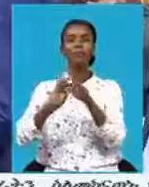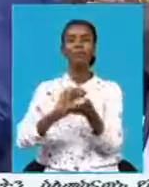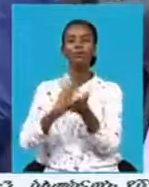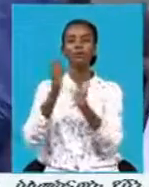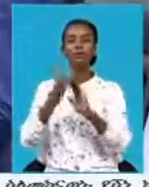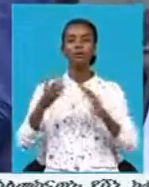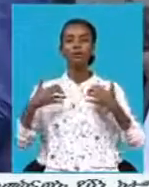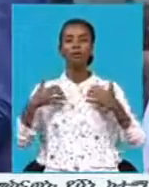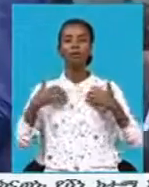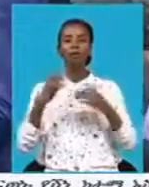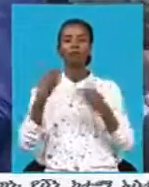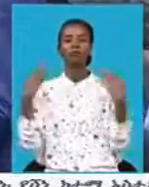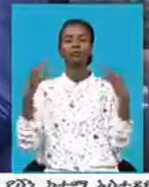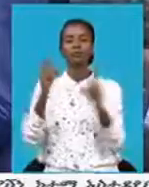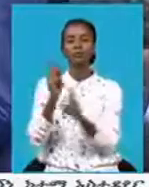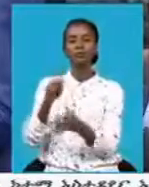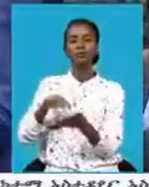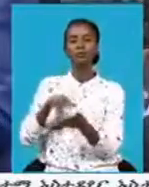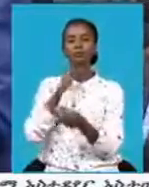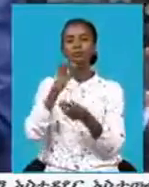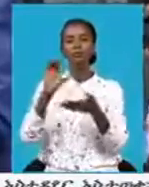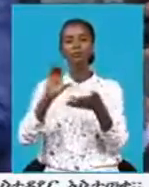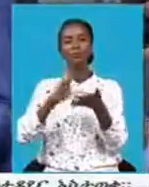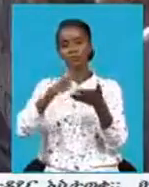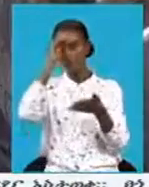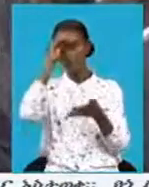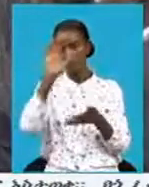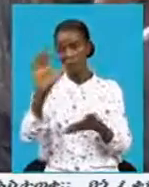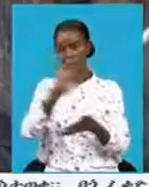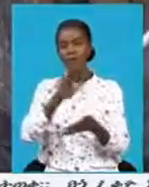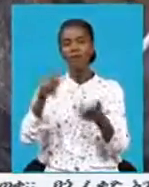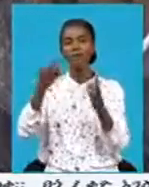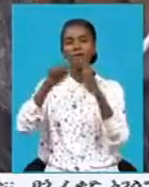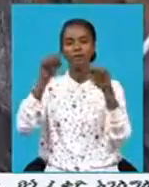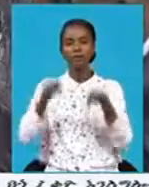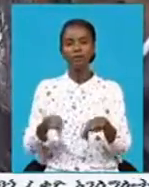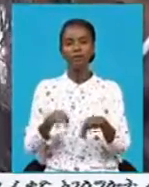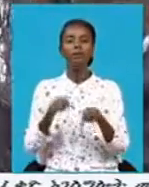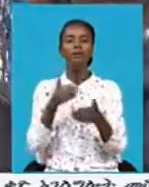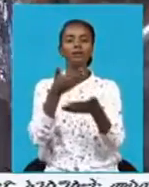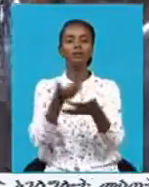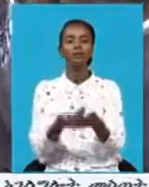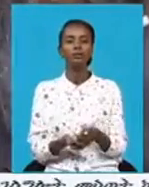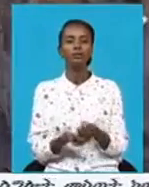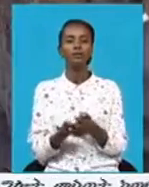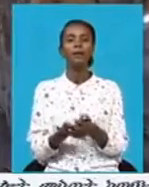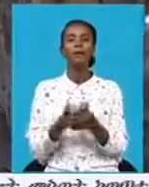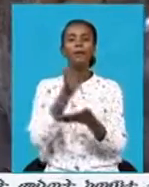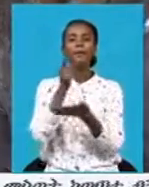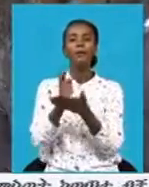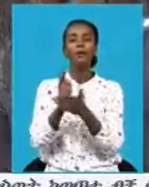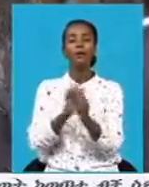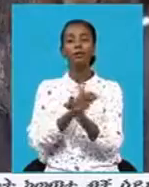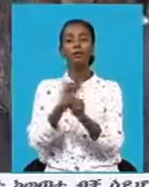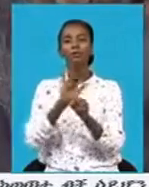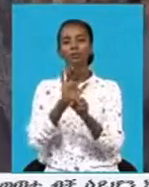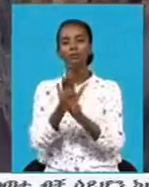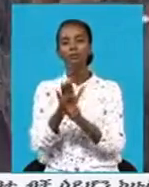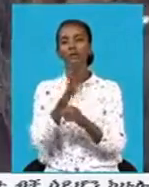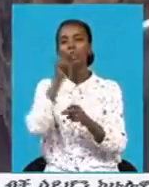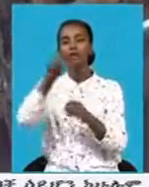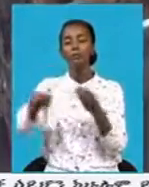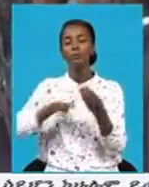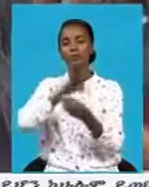ለእንስሳ ደህንነት እቆማለሁ። ትምህርታችን እንድንማርና እስከዚህ ድረስ ያው ደርሰን ለምረቃ እንድንበቃ የደቡብ